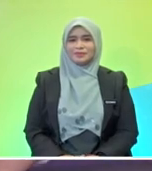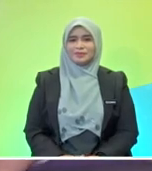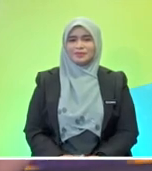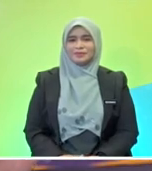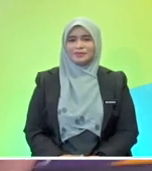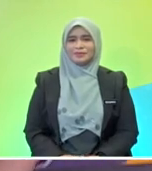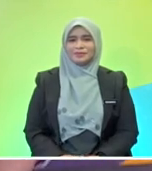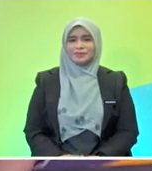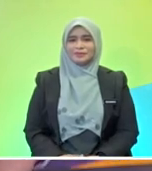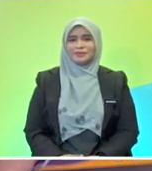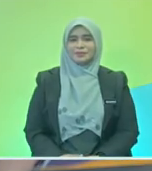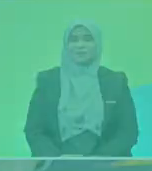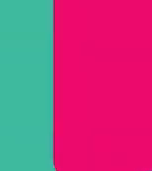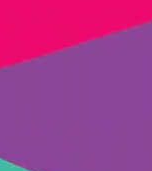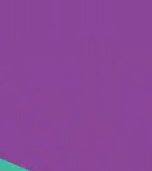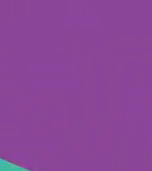Mimi. Mimi.